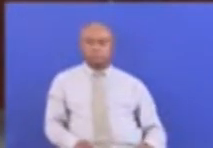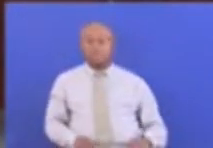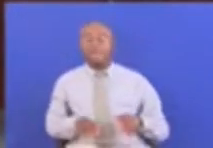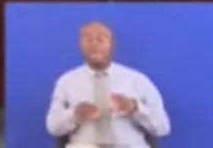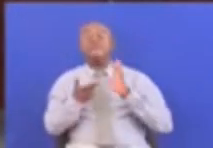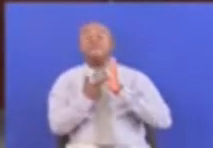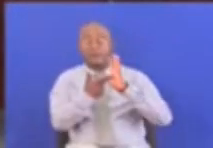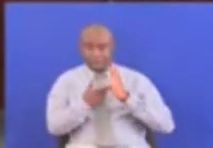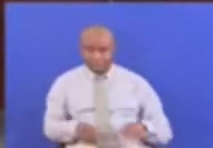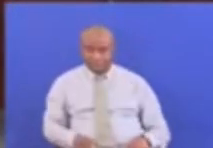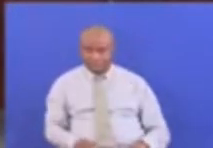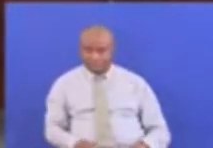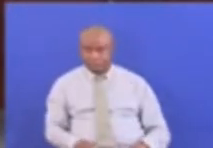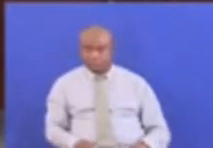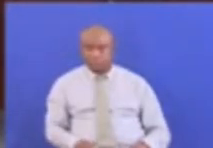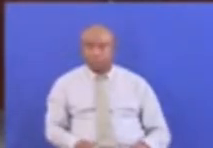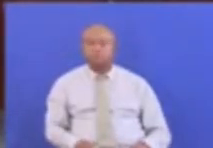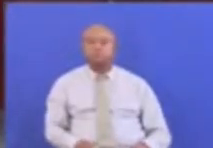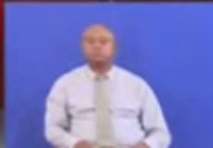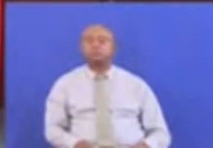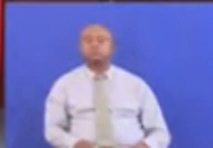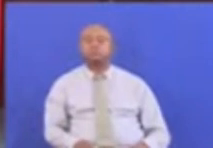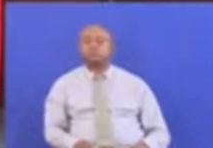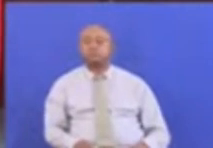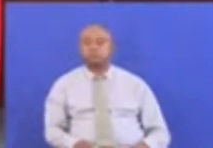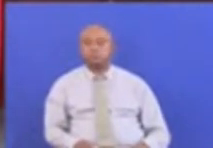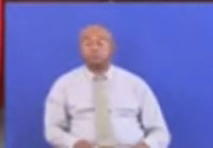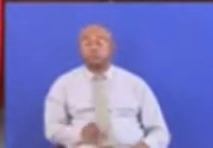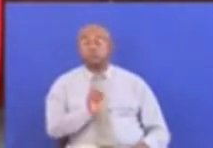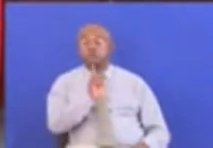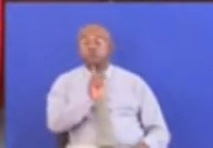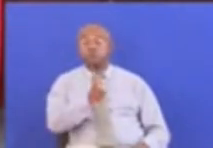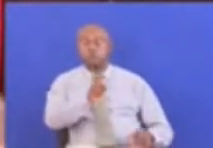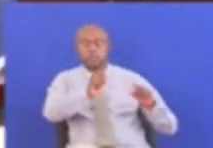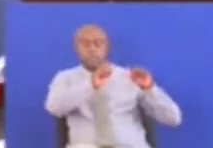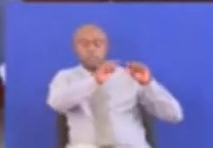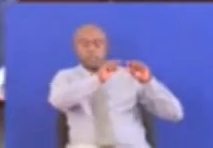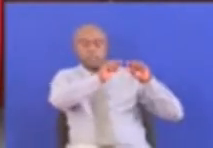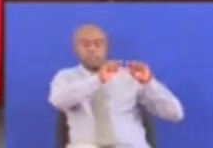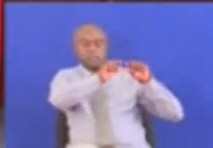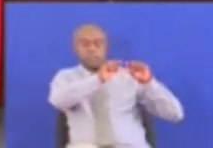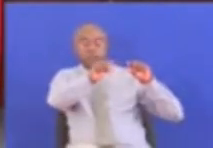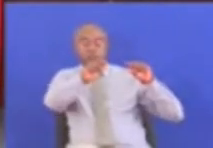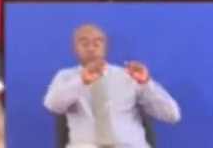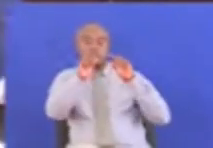Spika, kuna kifungu cha 10